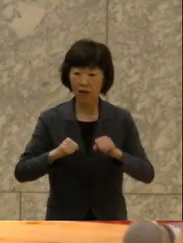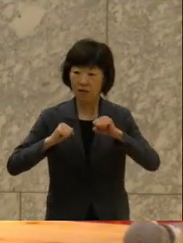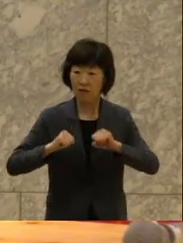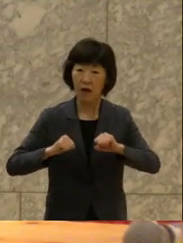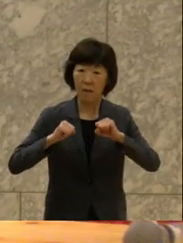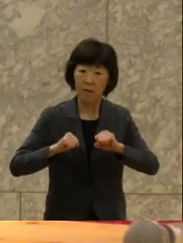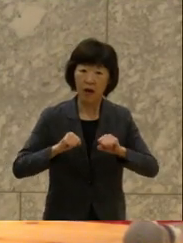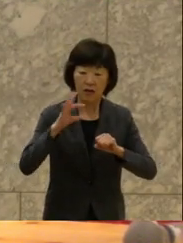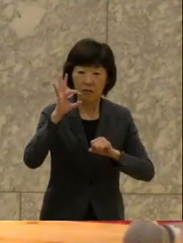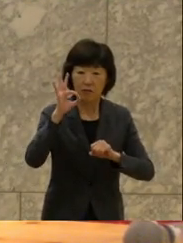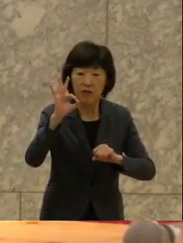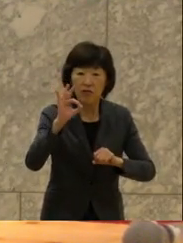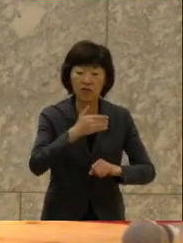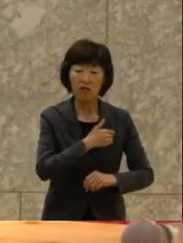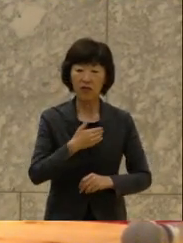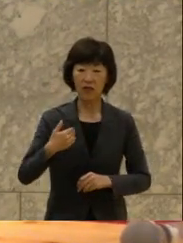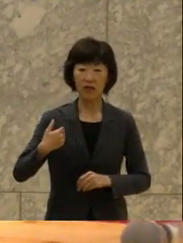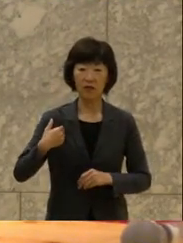パフォーマンスと言いますか